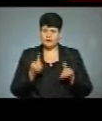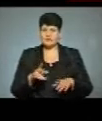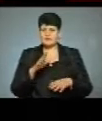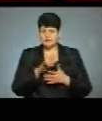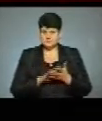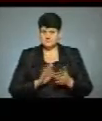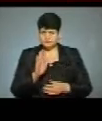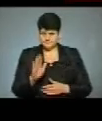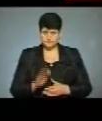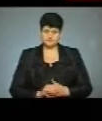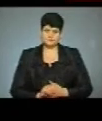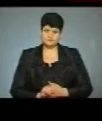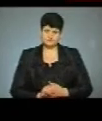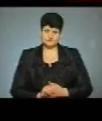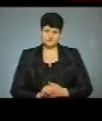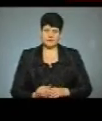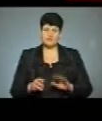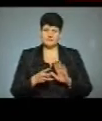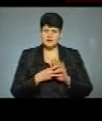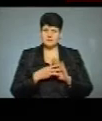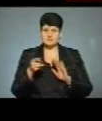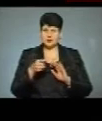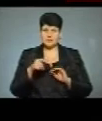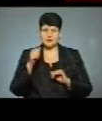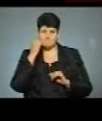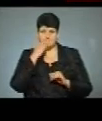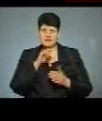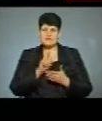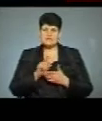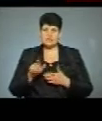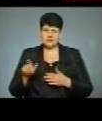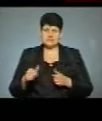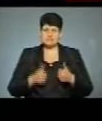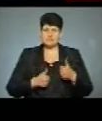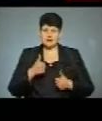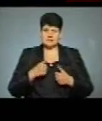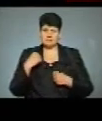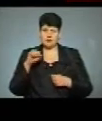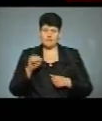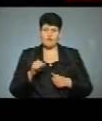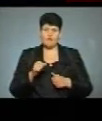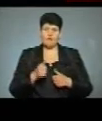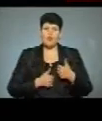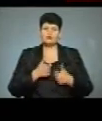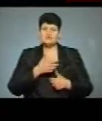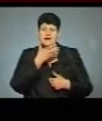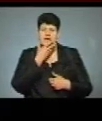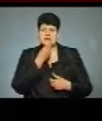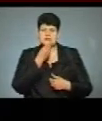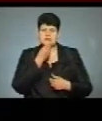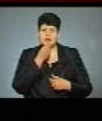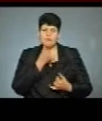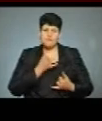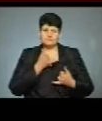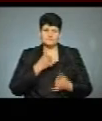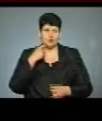випуску. Восьмеро тернопільських пенсіонерок змагалися за перемогу у конкурсі «Краса елегантного віку».